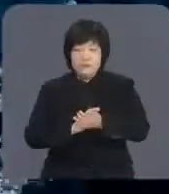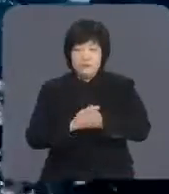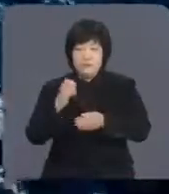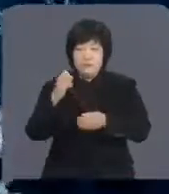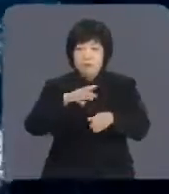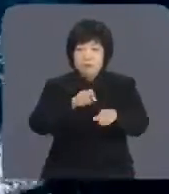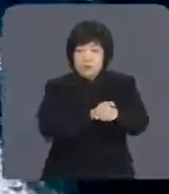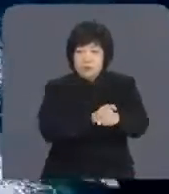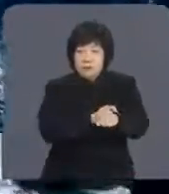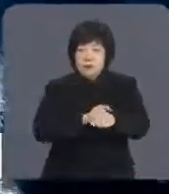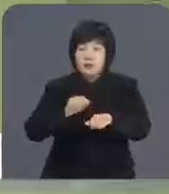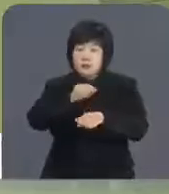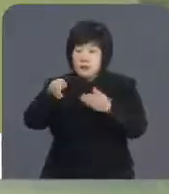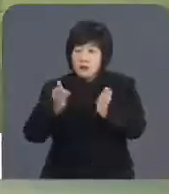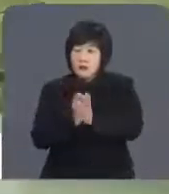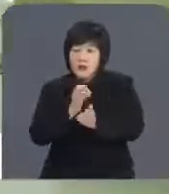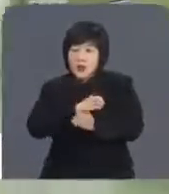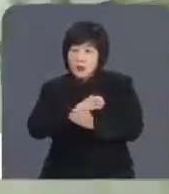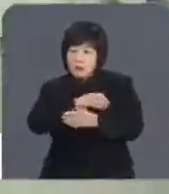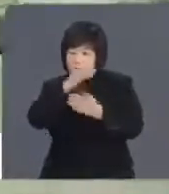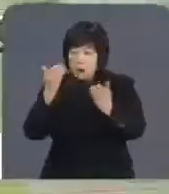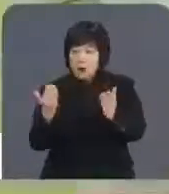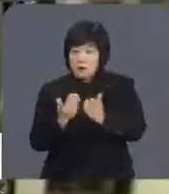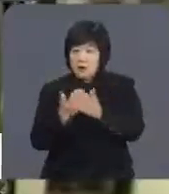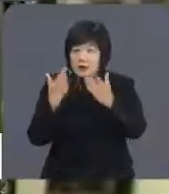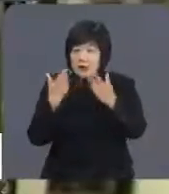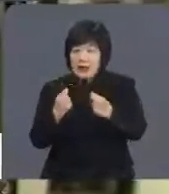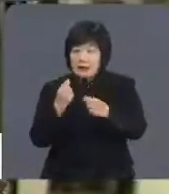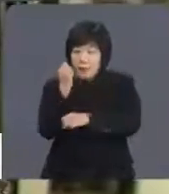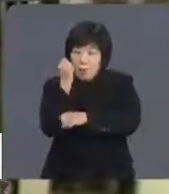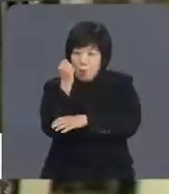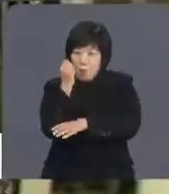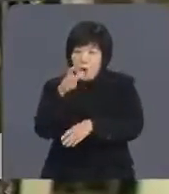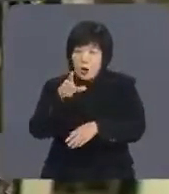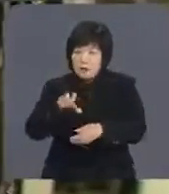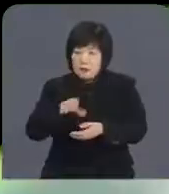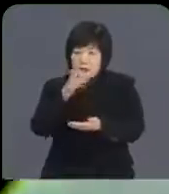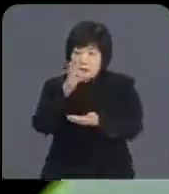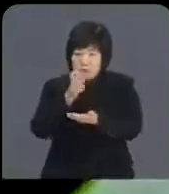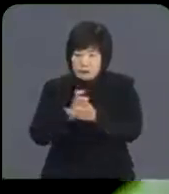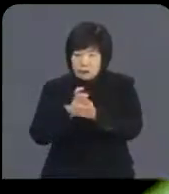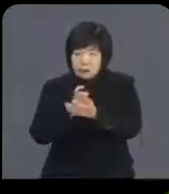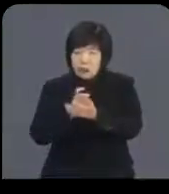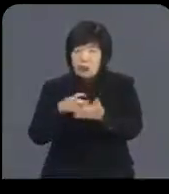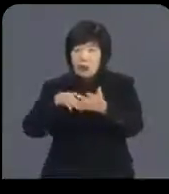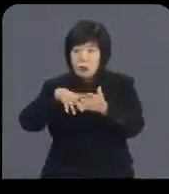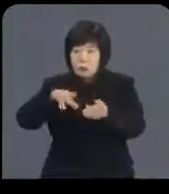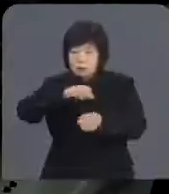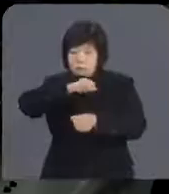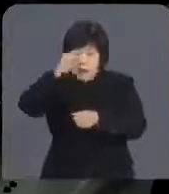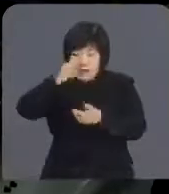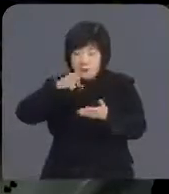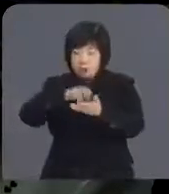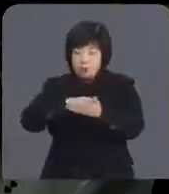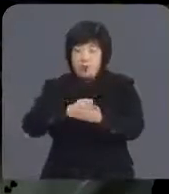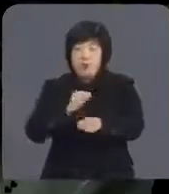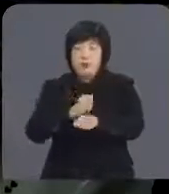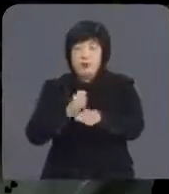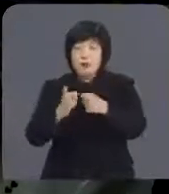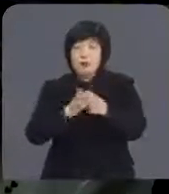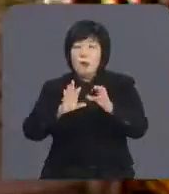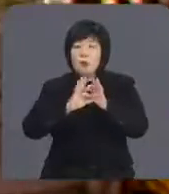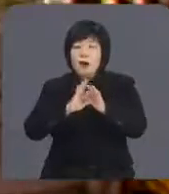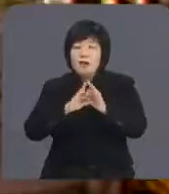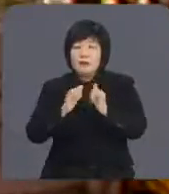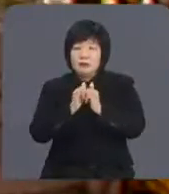또 특히 r7 회원국 전체가 같은 원산지 규정과 통관절차를 적용받기 때문에 관련이 역과 비용도